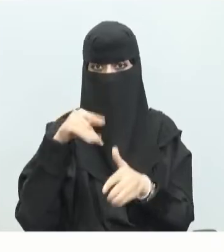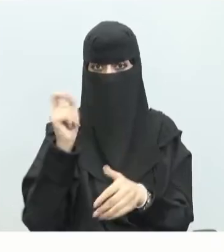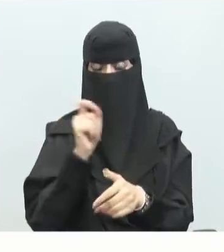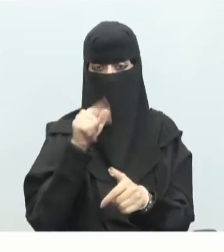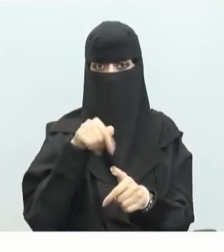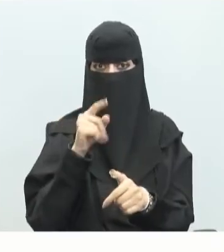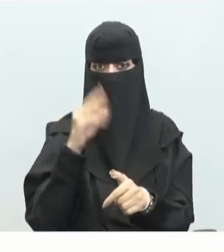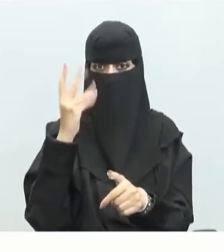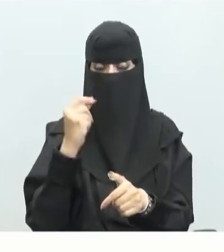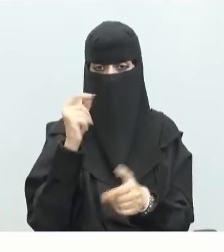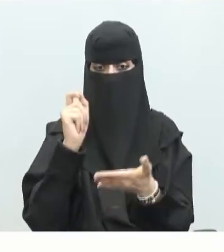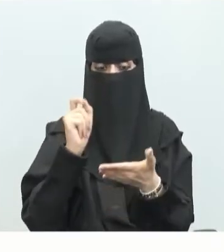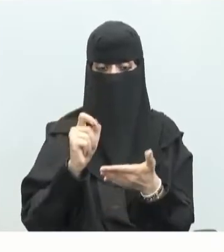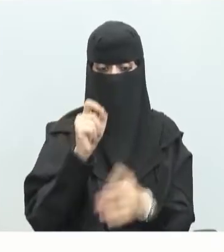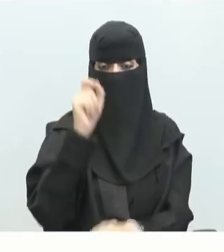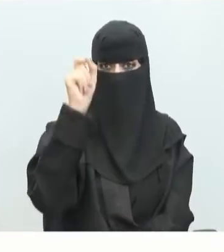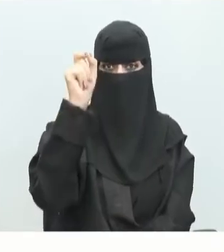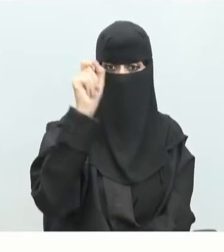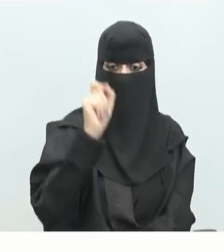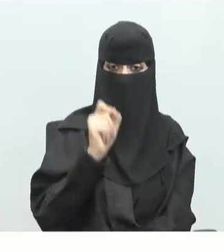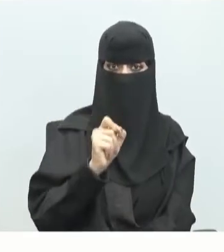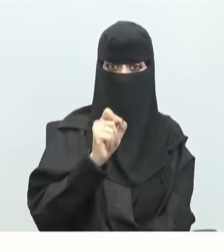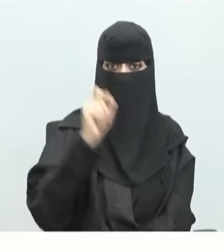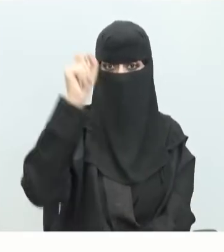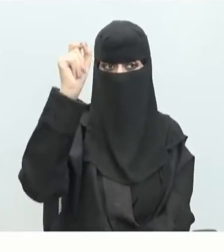العدد المنقط هكذا لاحظه